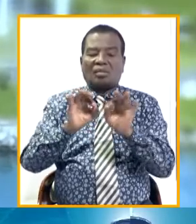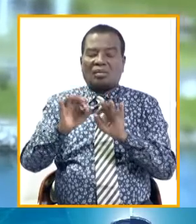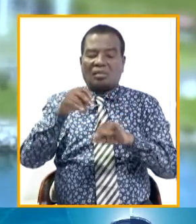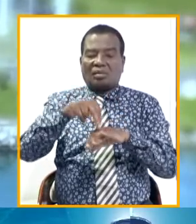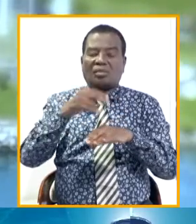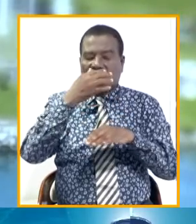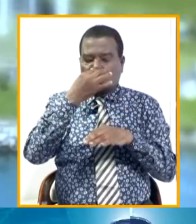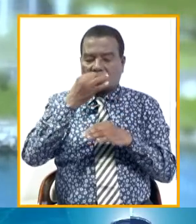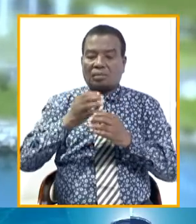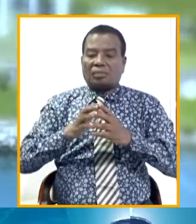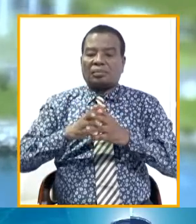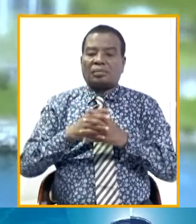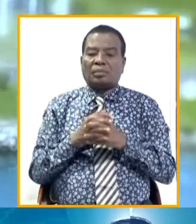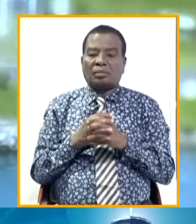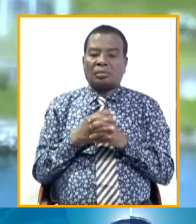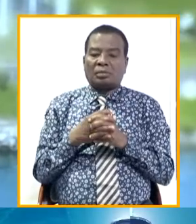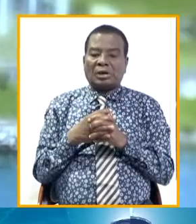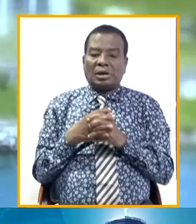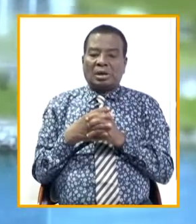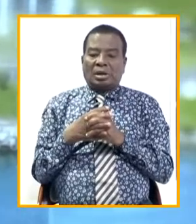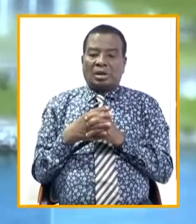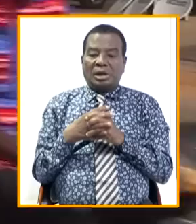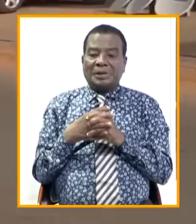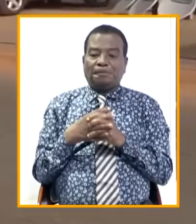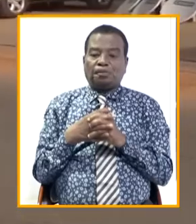ce reportage de Soro Corona de RTI Bouaké.